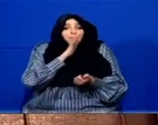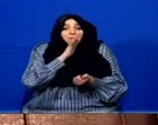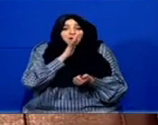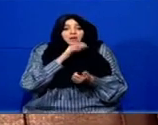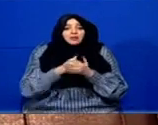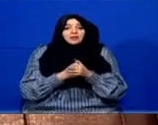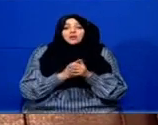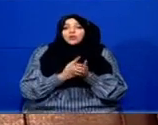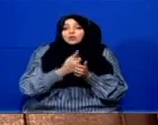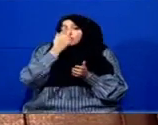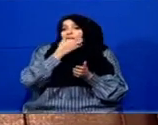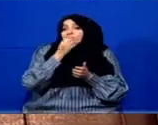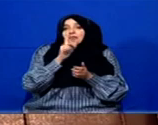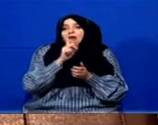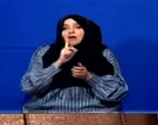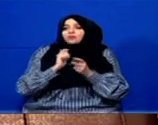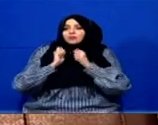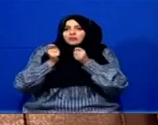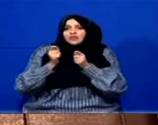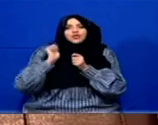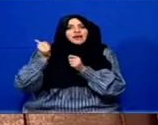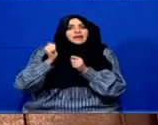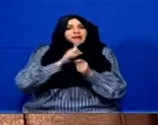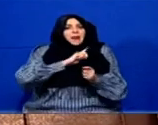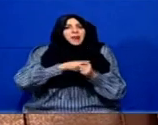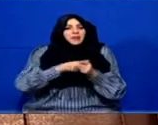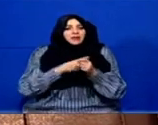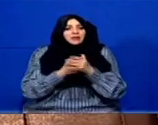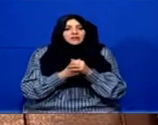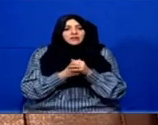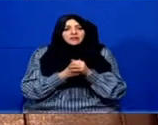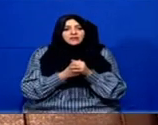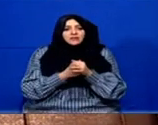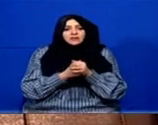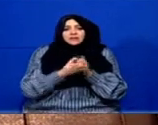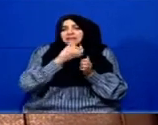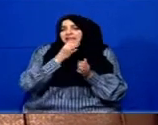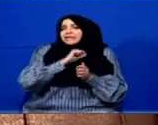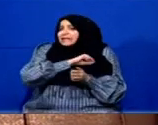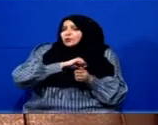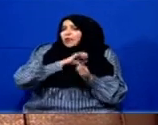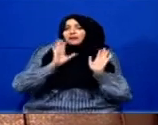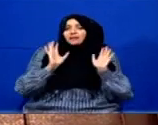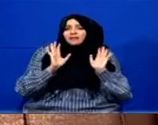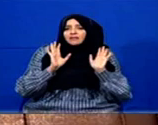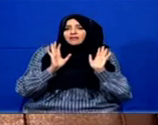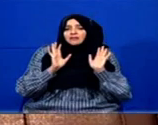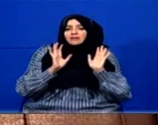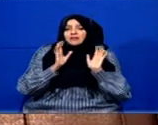ربي قال لا يكلف الله نفسا الا وسعها فاعتذر والسلام